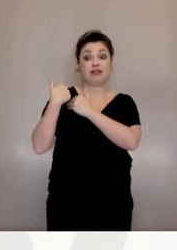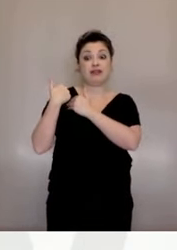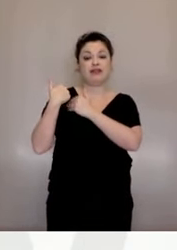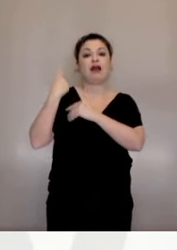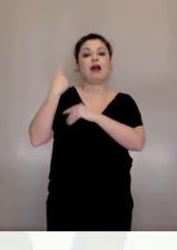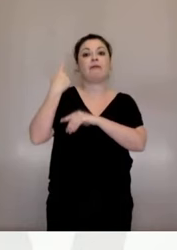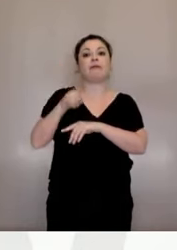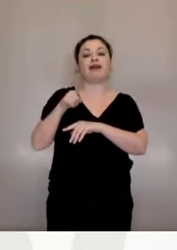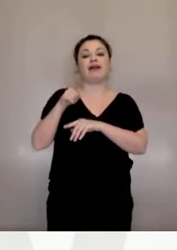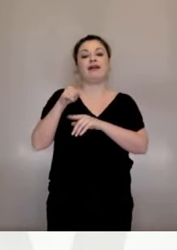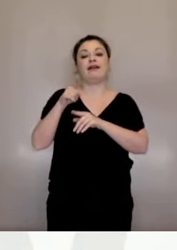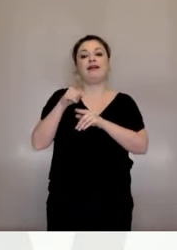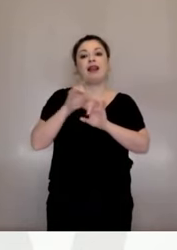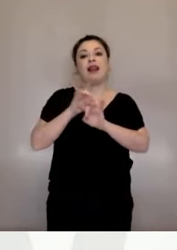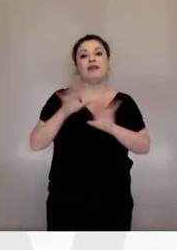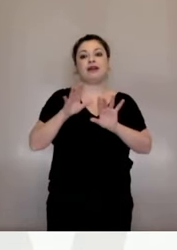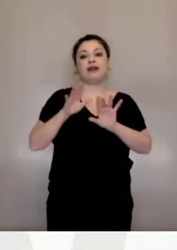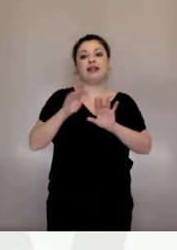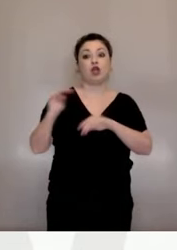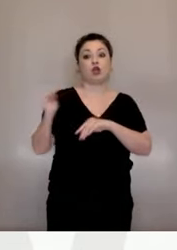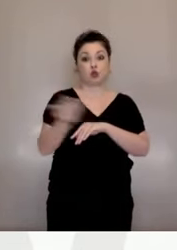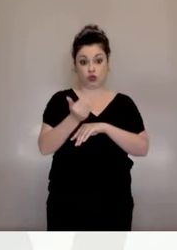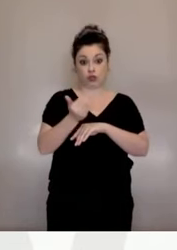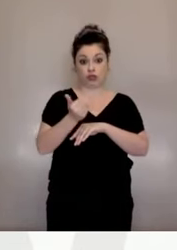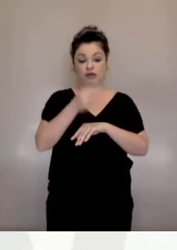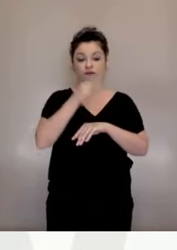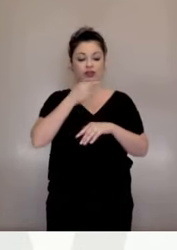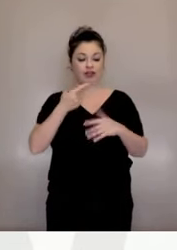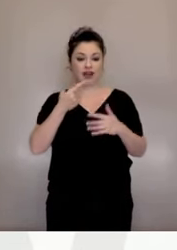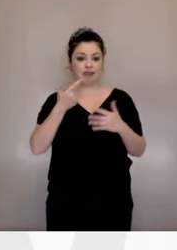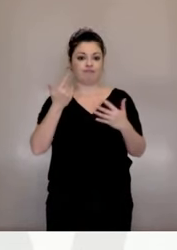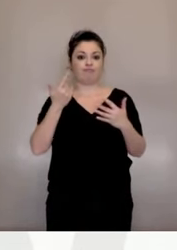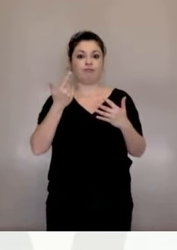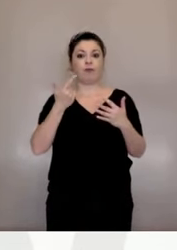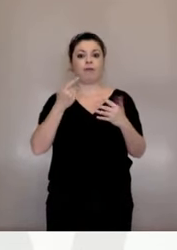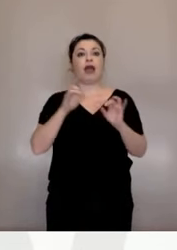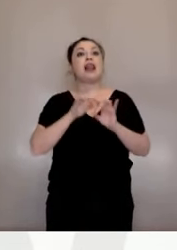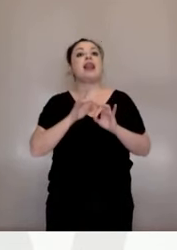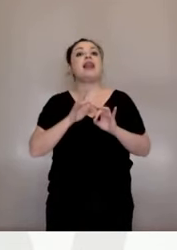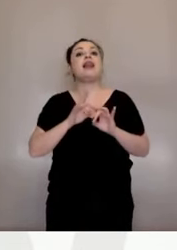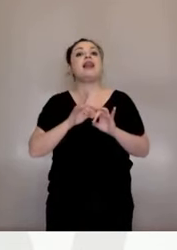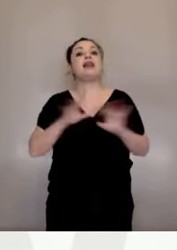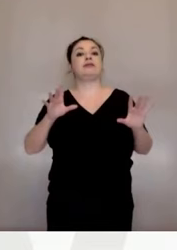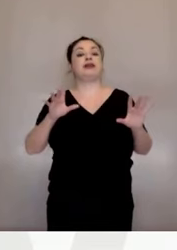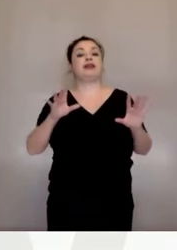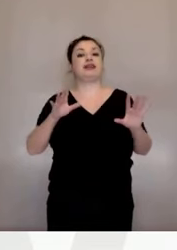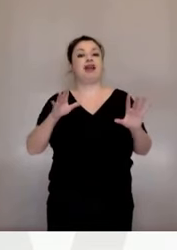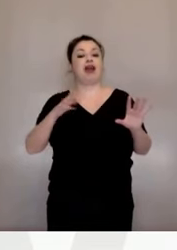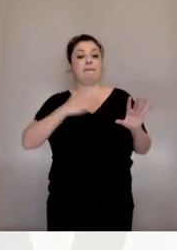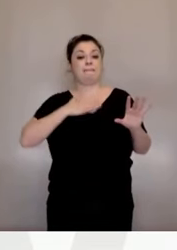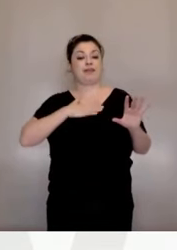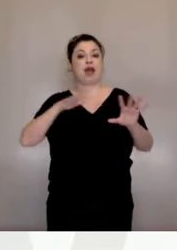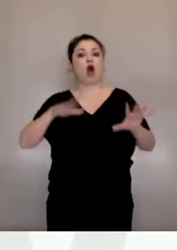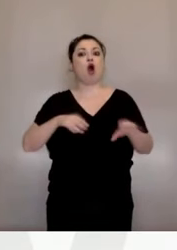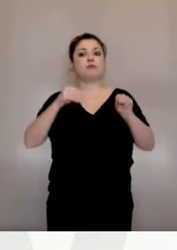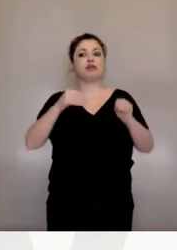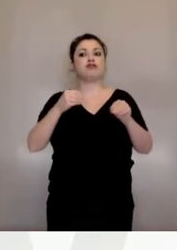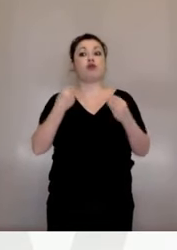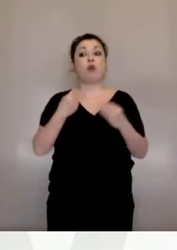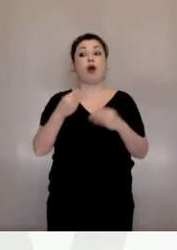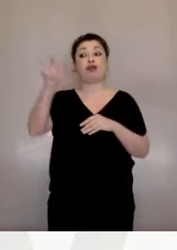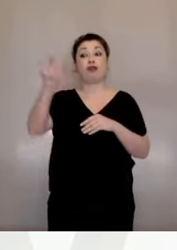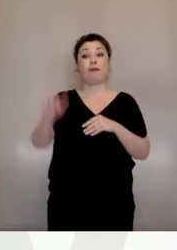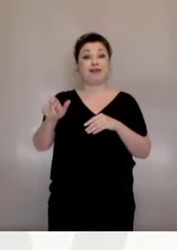dovrà dire non che la mia libertà inizia dove finisce quella dell'altro, ma